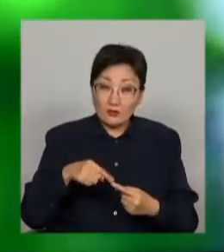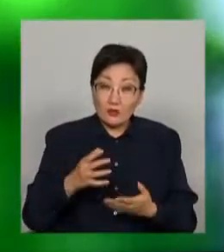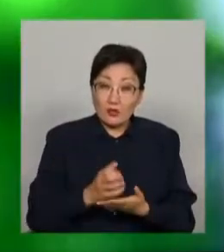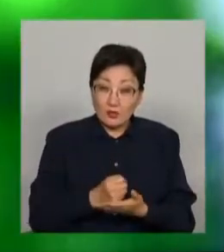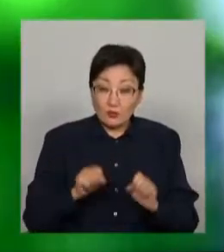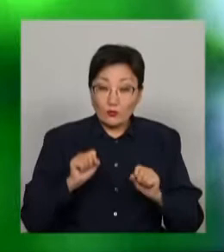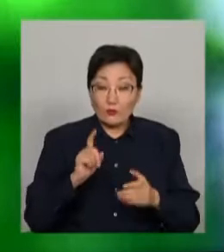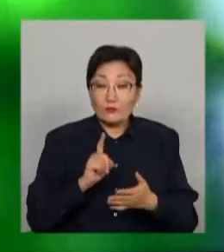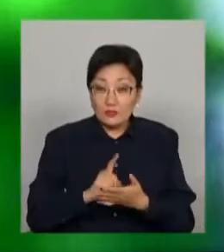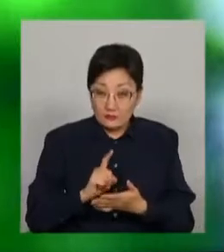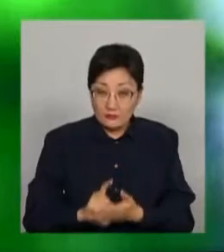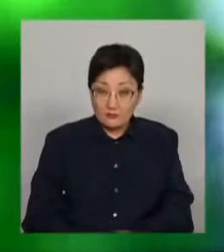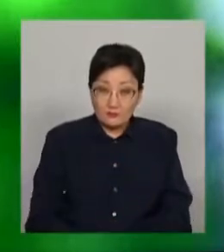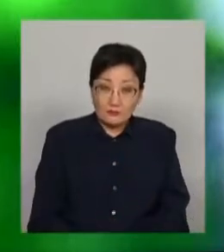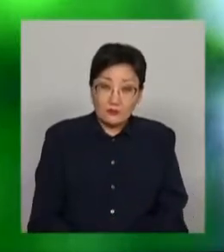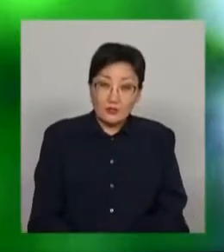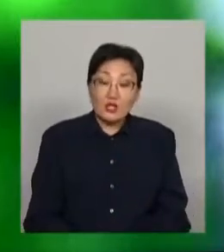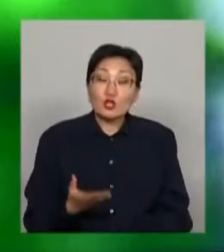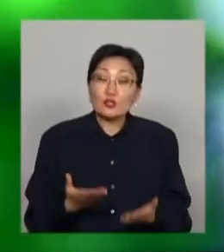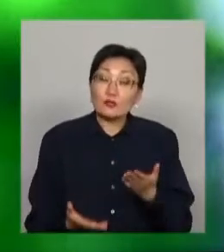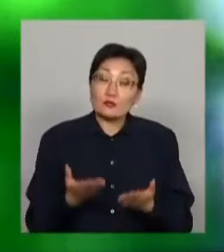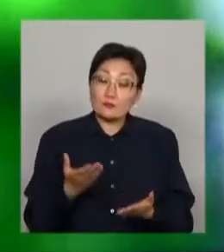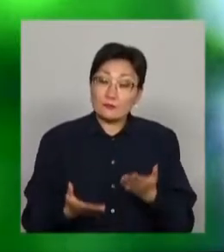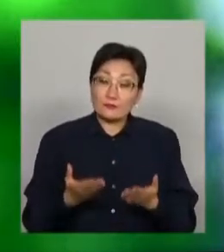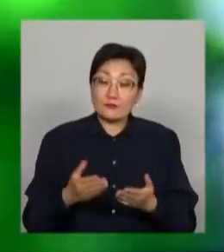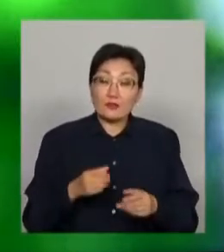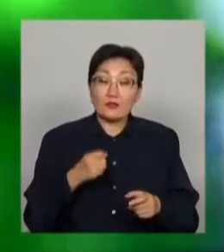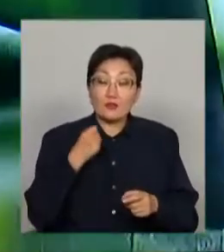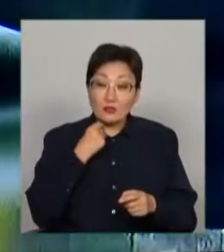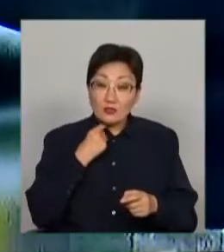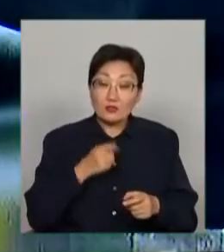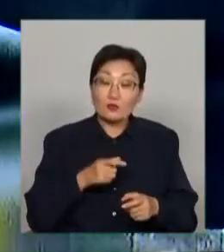алуы міндетті. Егер алкоголь өнімдерін